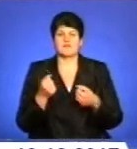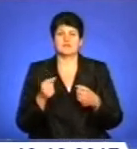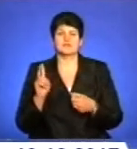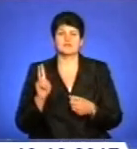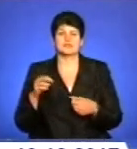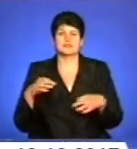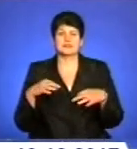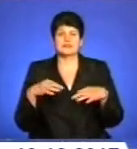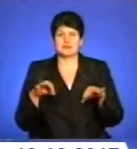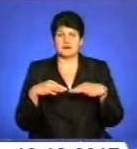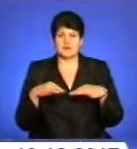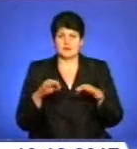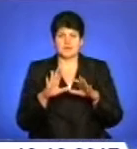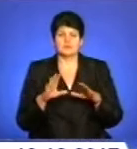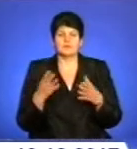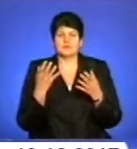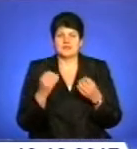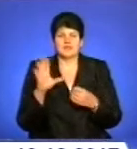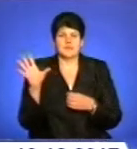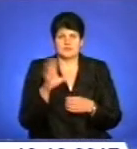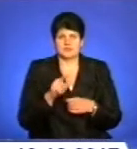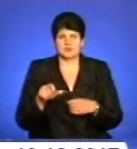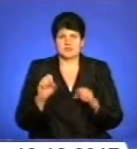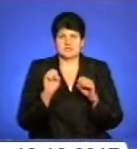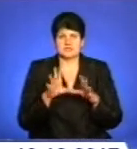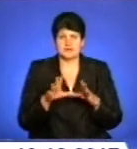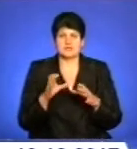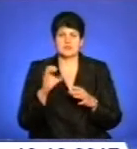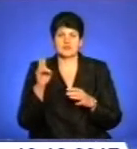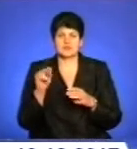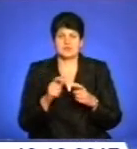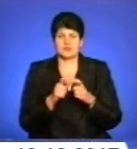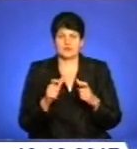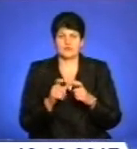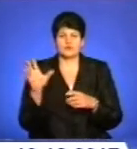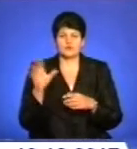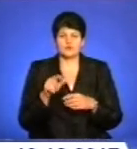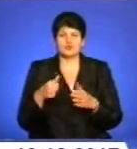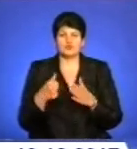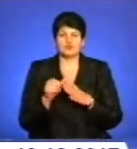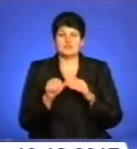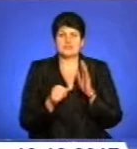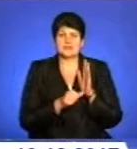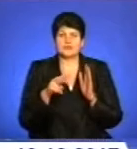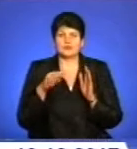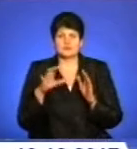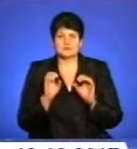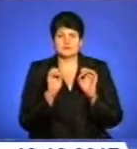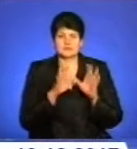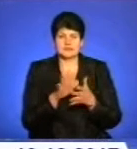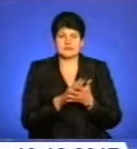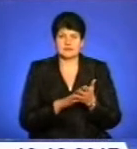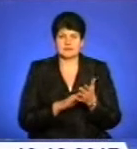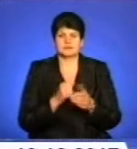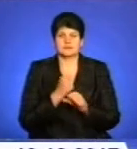заявки на оформлення соціальної картки тернополянина. Усі громадяни, які до 16 листопада включно подали заявку на